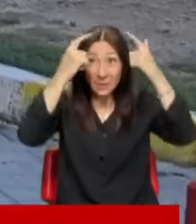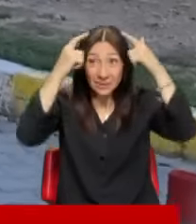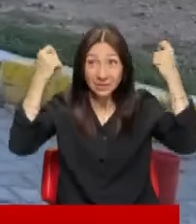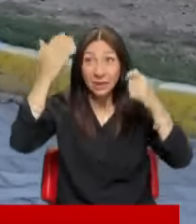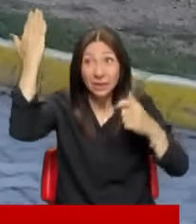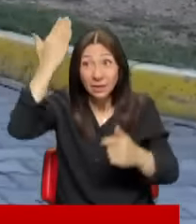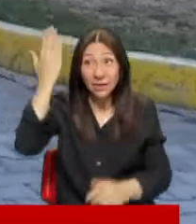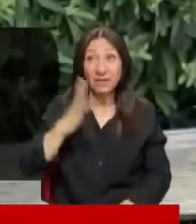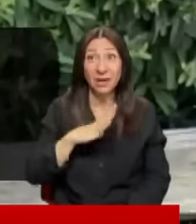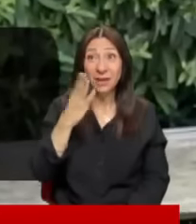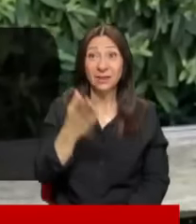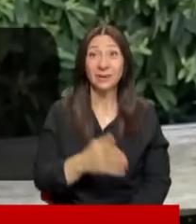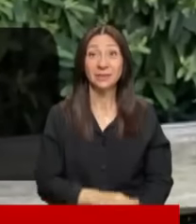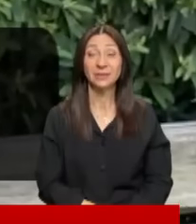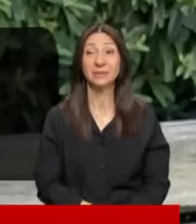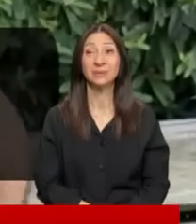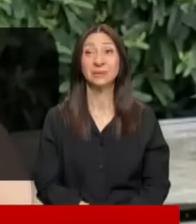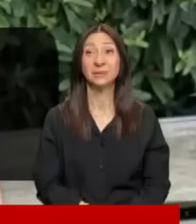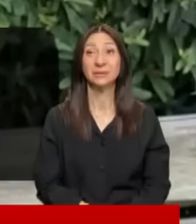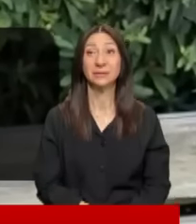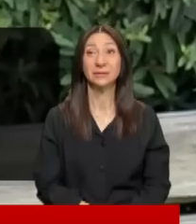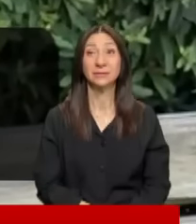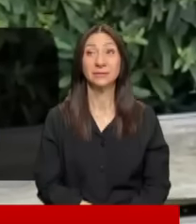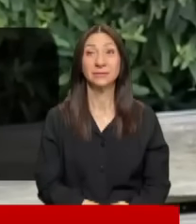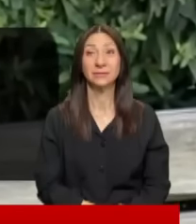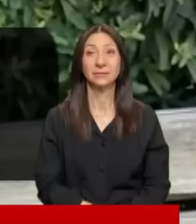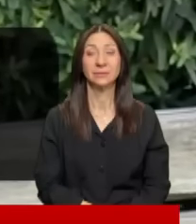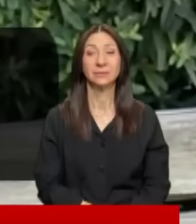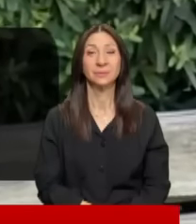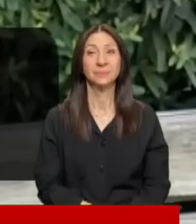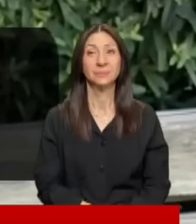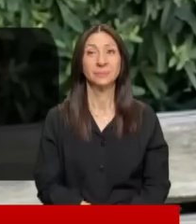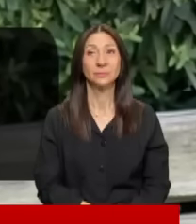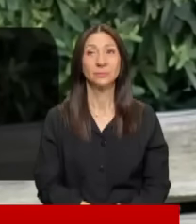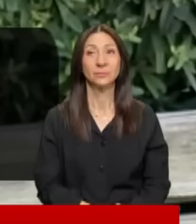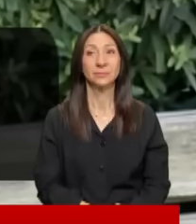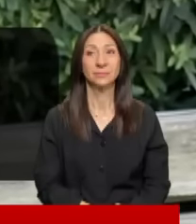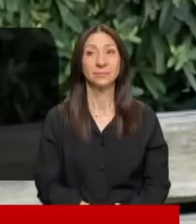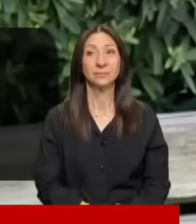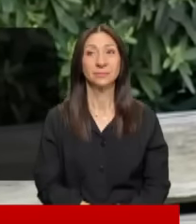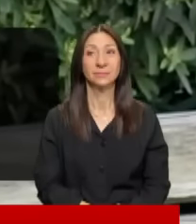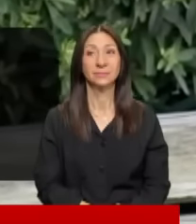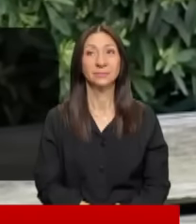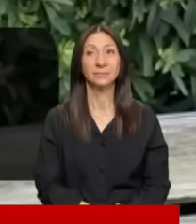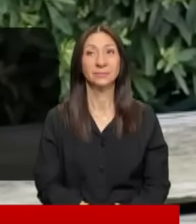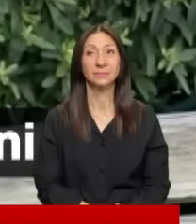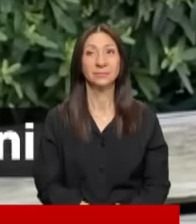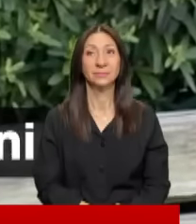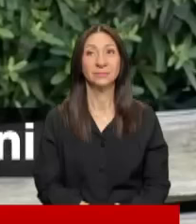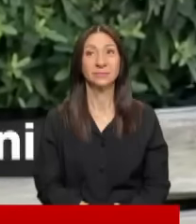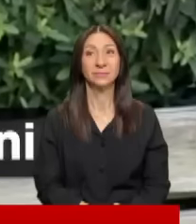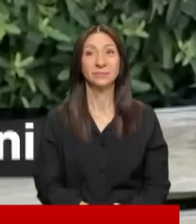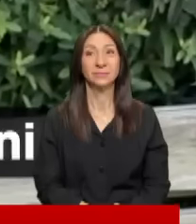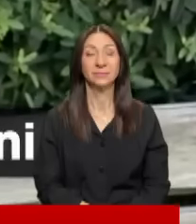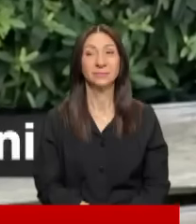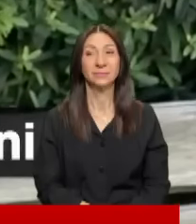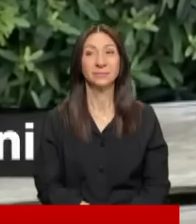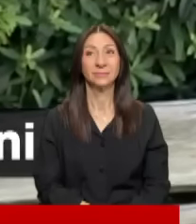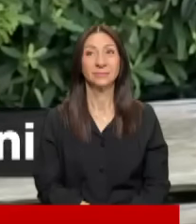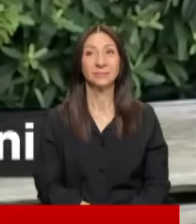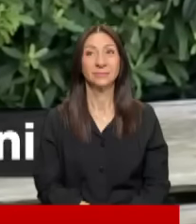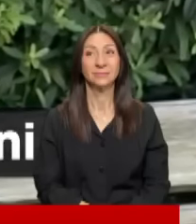başından yaralananlar için. Kurbanın kesildiği alan biraz bayırda kalıyor. Oradan kurbanı yukarıya doğru taşırken oradaki evin köşesine